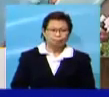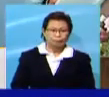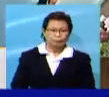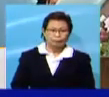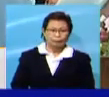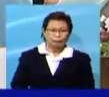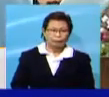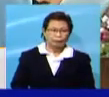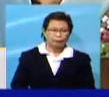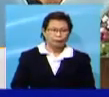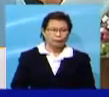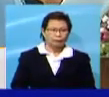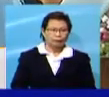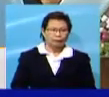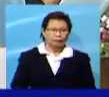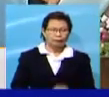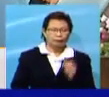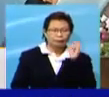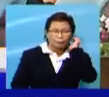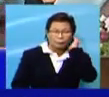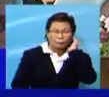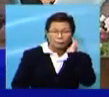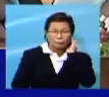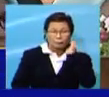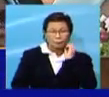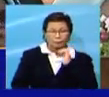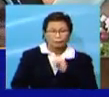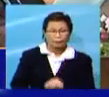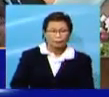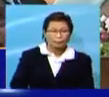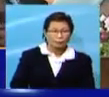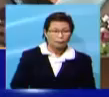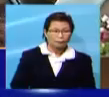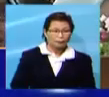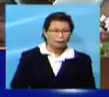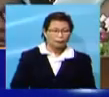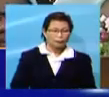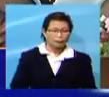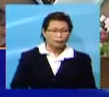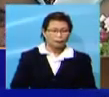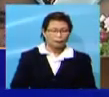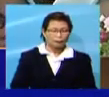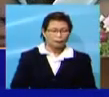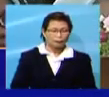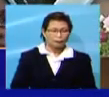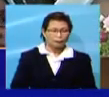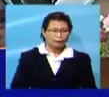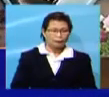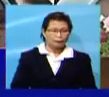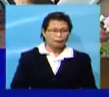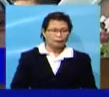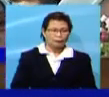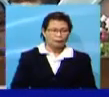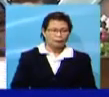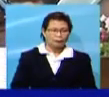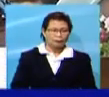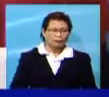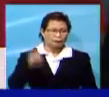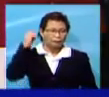Dan ramai skim rumah impian bangsa Johor ini akan dilaksanakan di daerah-daerah lain di dalam negeri